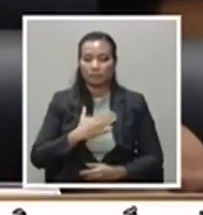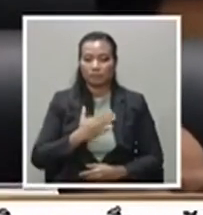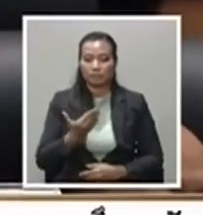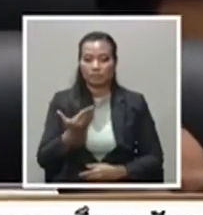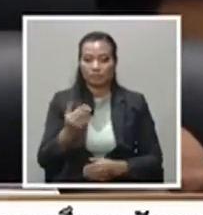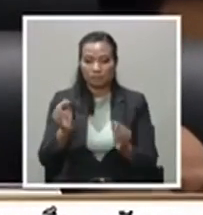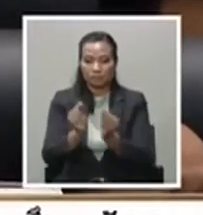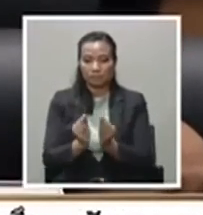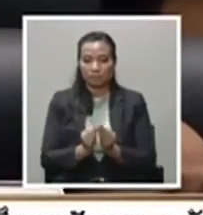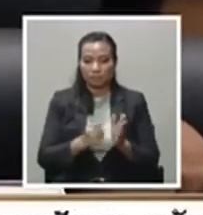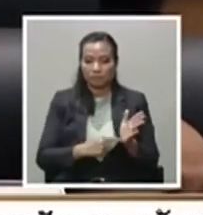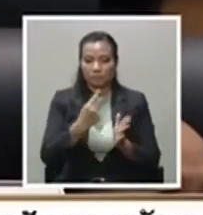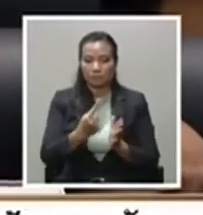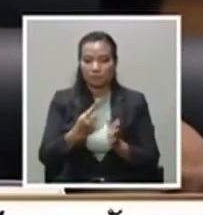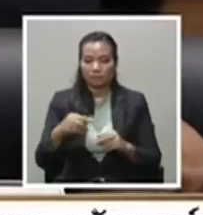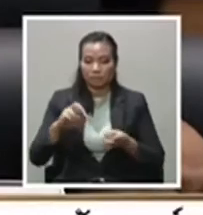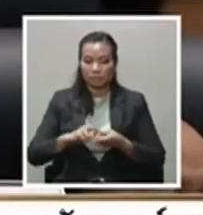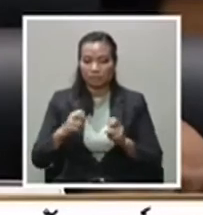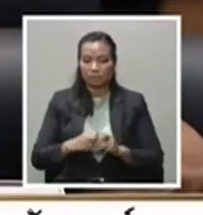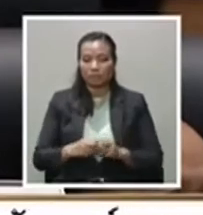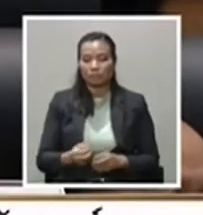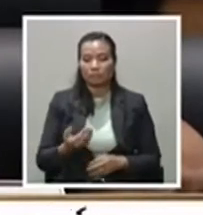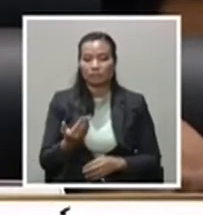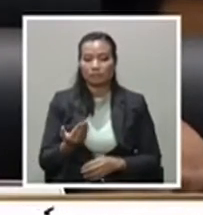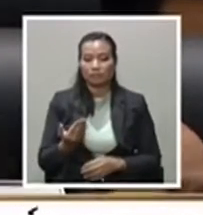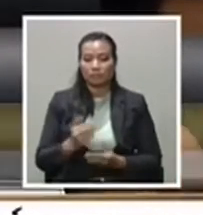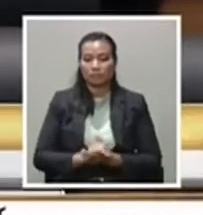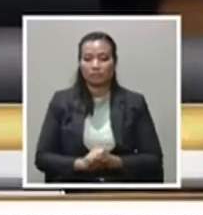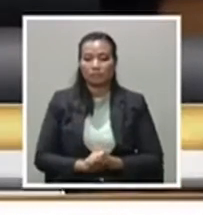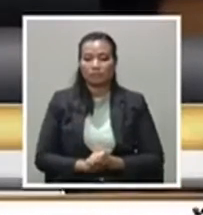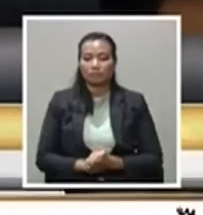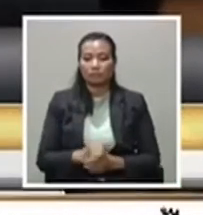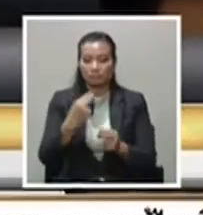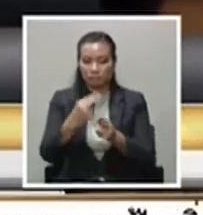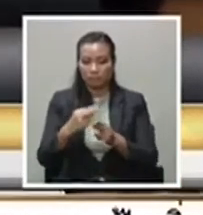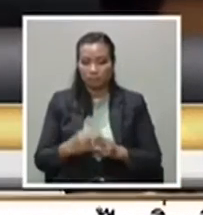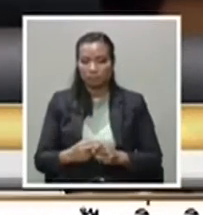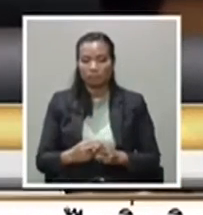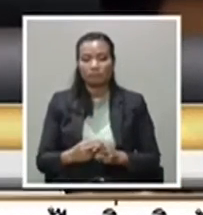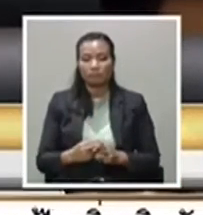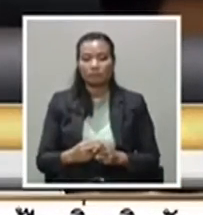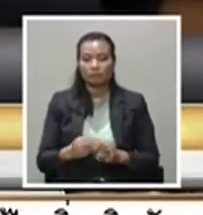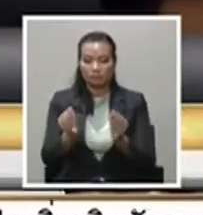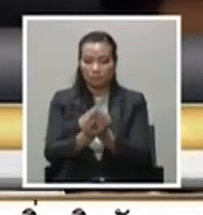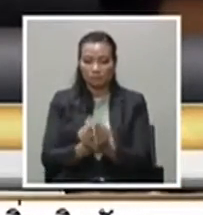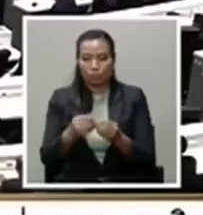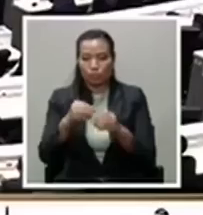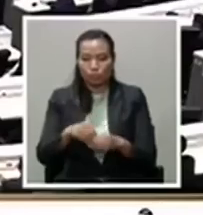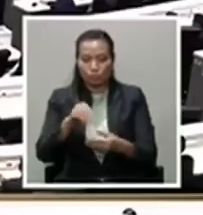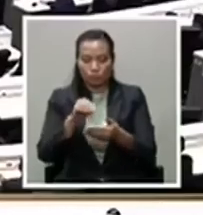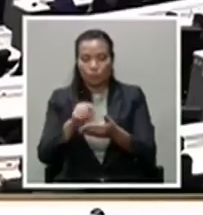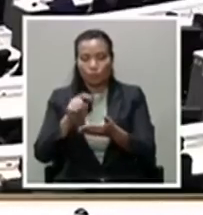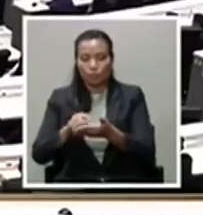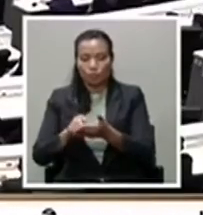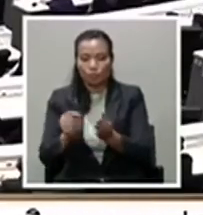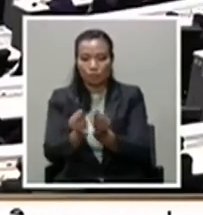การโหวตของดิฉันครั้งแรกน่าจะมีปัญหา สสหญิงจากพรรคเสรีรวมไทยคนนี้จากการตรวจสอบข้อมูลการลง